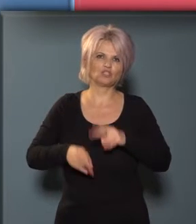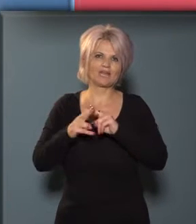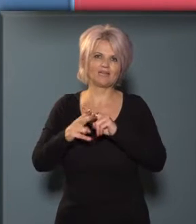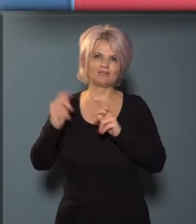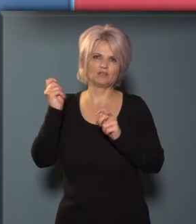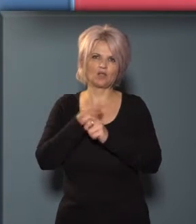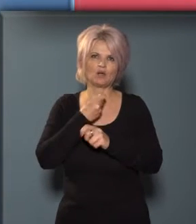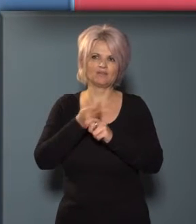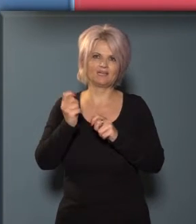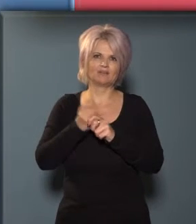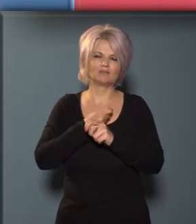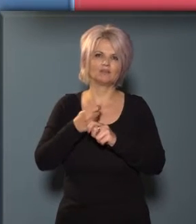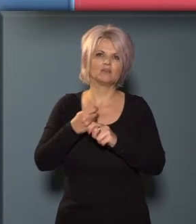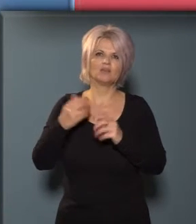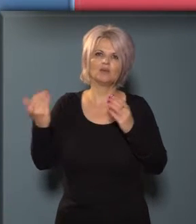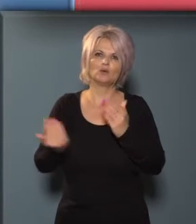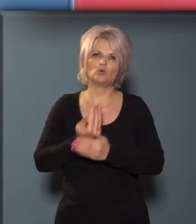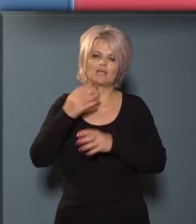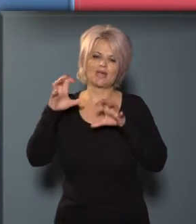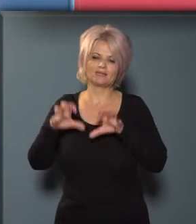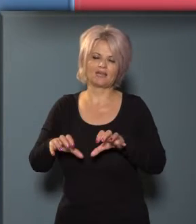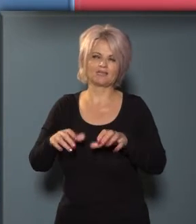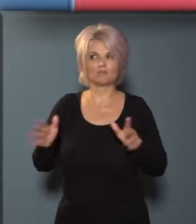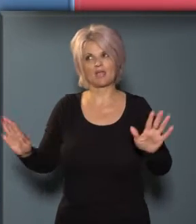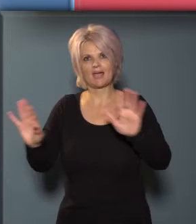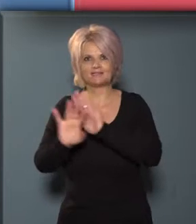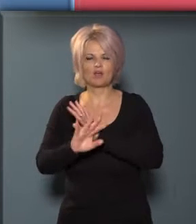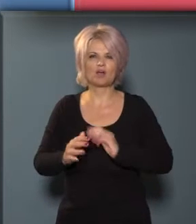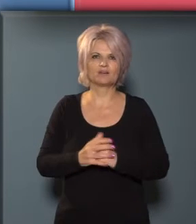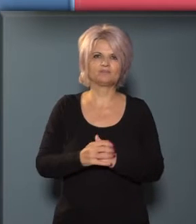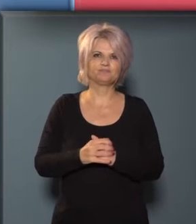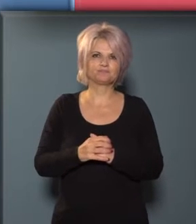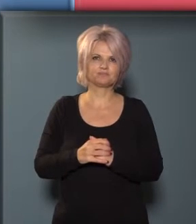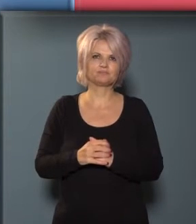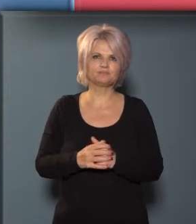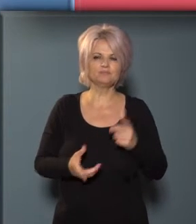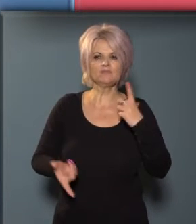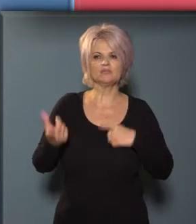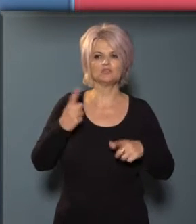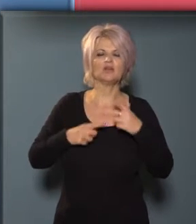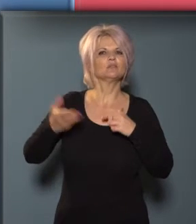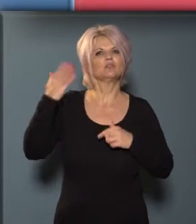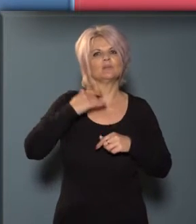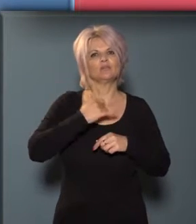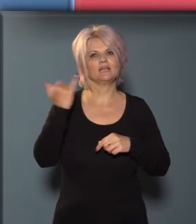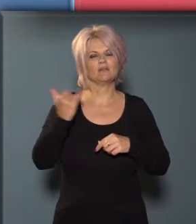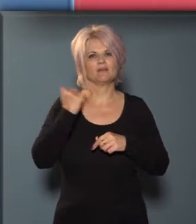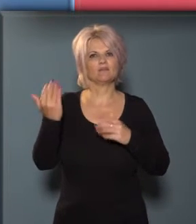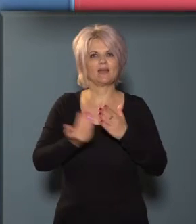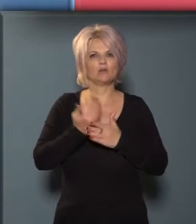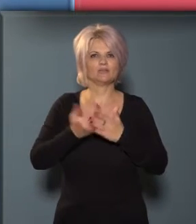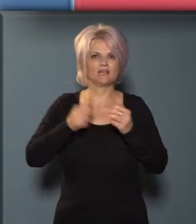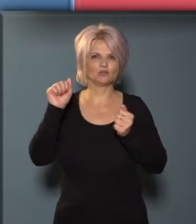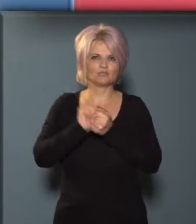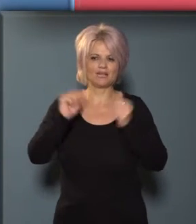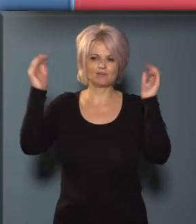sok mindent újját, ez uram bocsán, sok mindent el is takar. Sajnos az elmúlt években a felújítások száma az